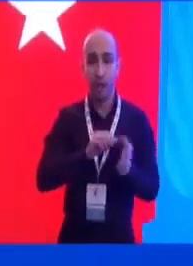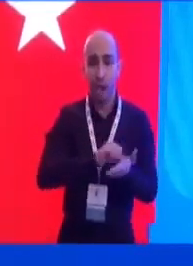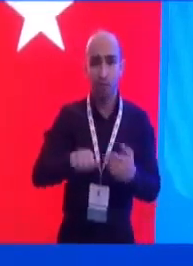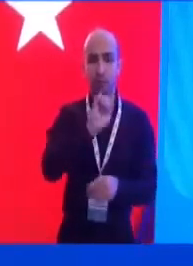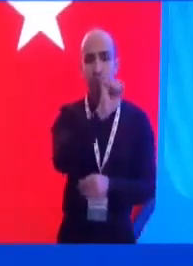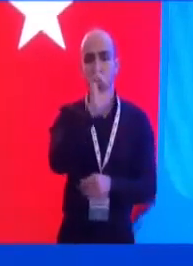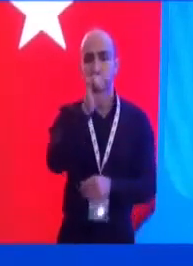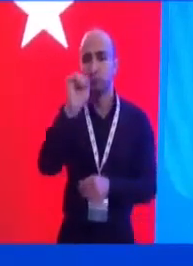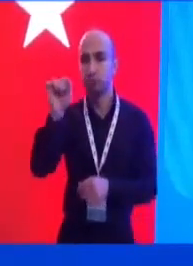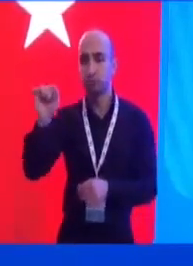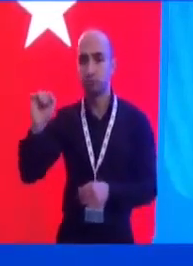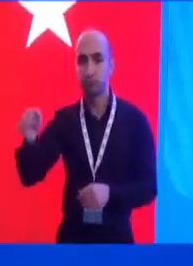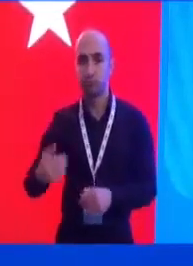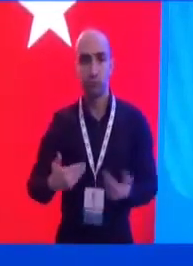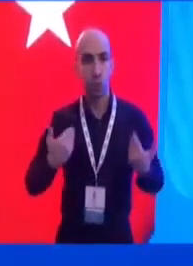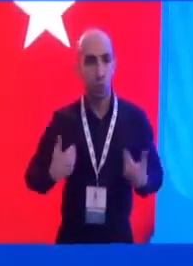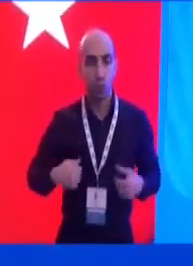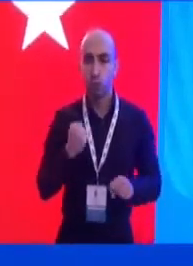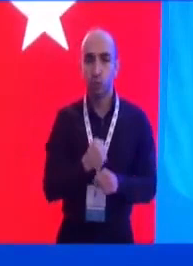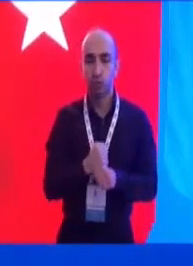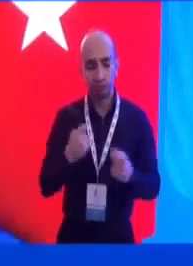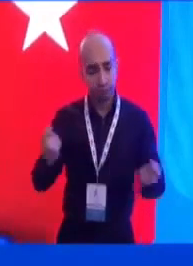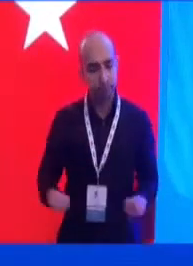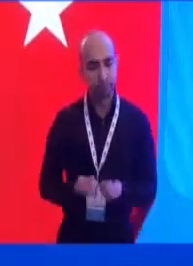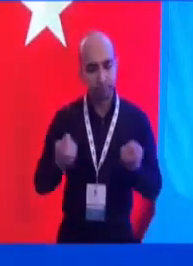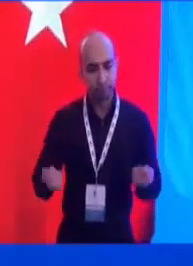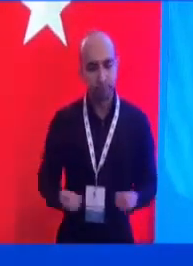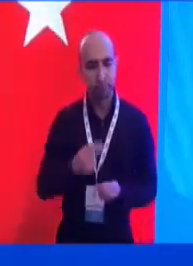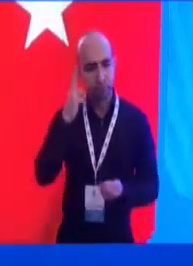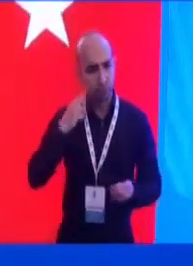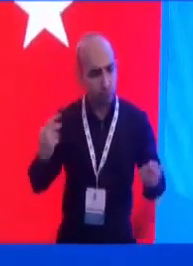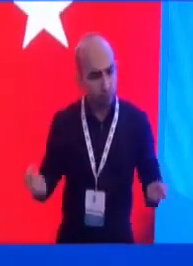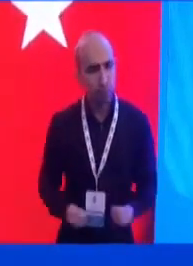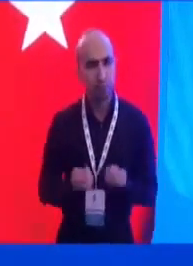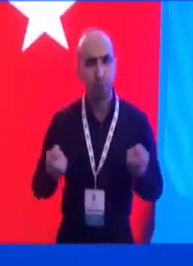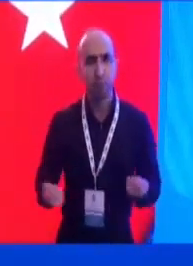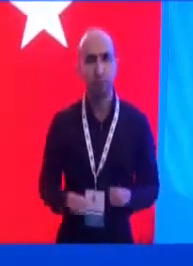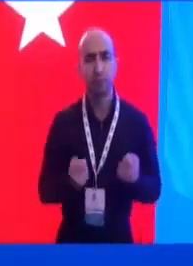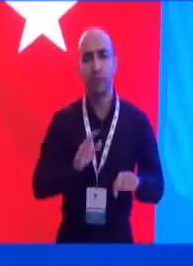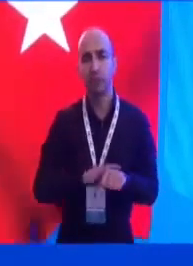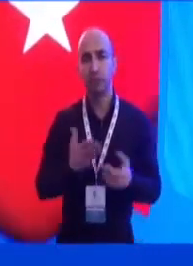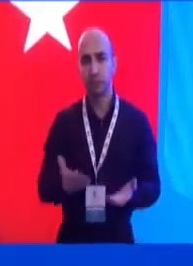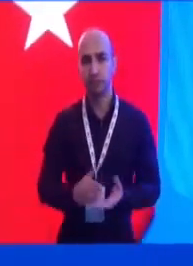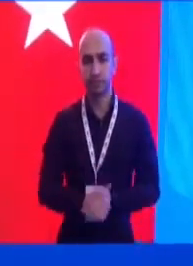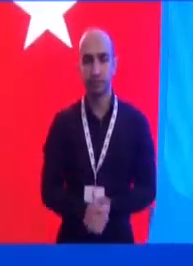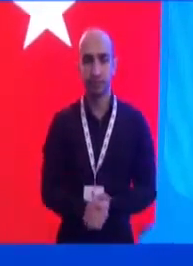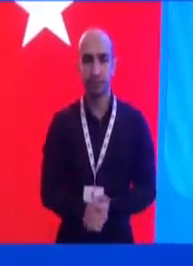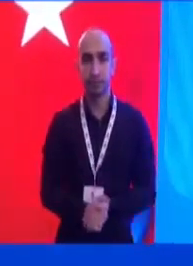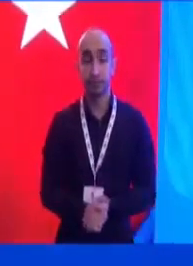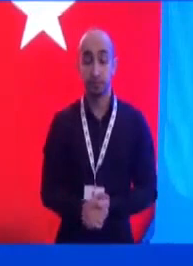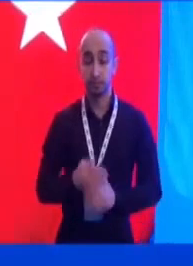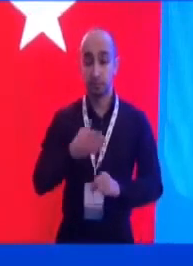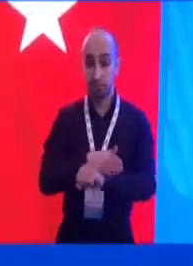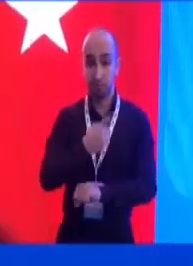bırakmıyor. Üzerlerine düşen görevi fedakarca yerine getiriyorlar. Ve gerçekten